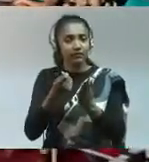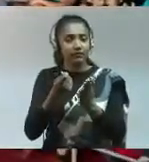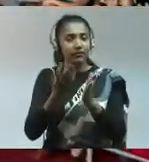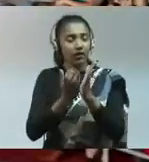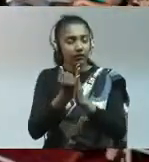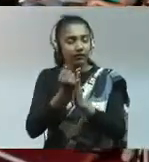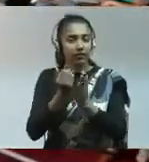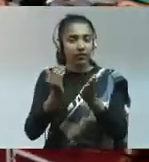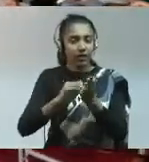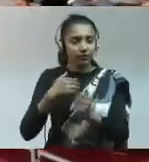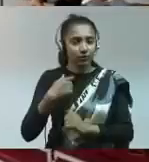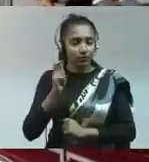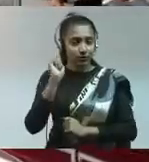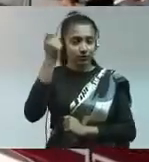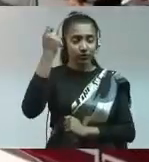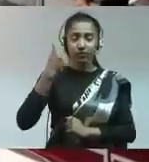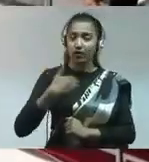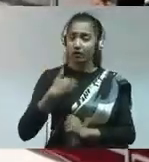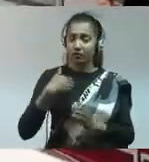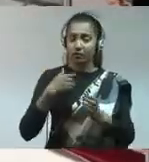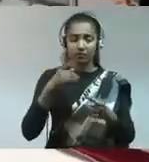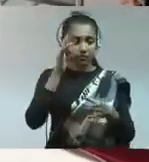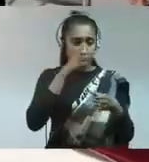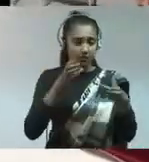අපේ පක්ෂය අරමුණු කොටගෙන තිබෙනවා.